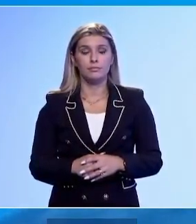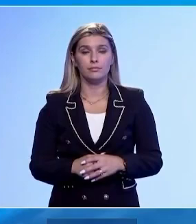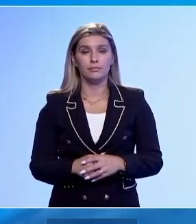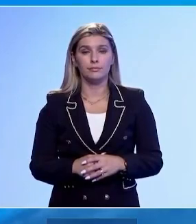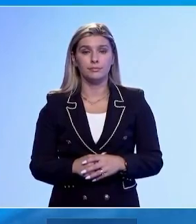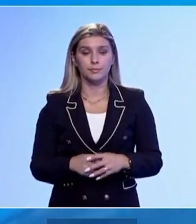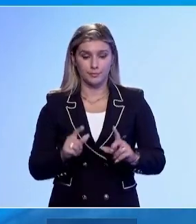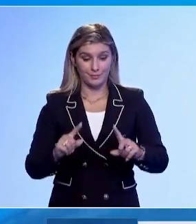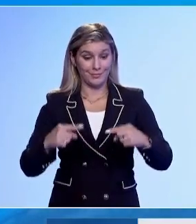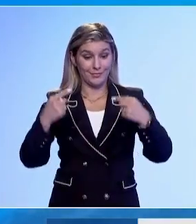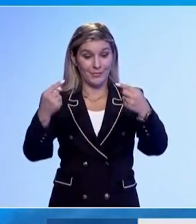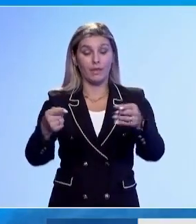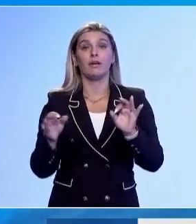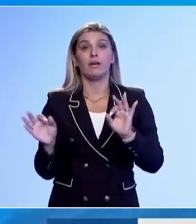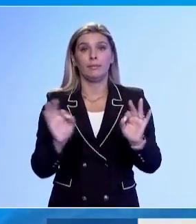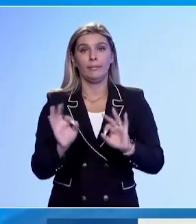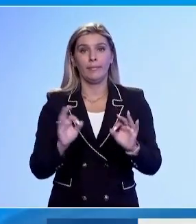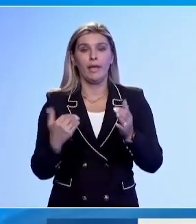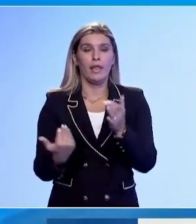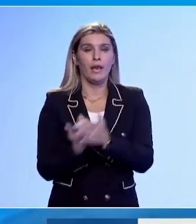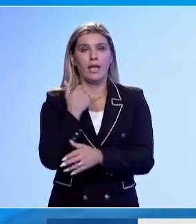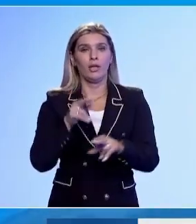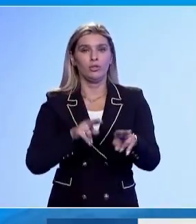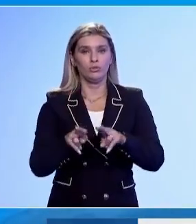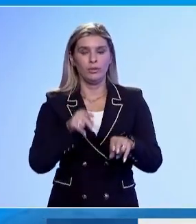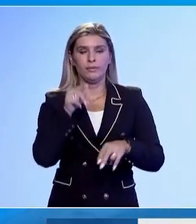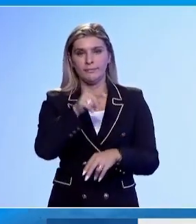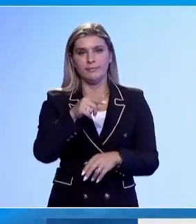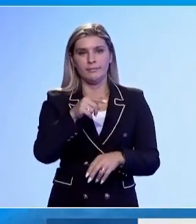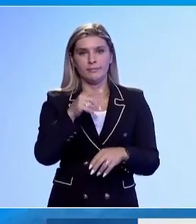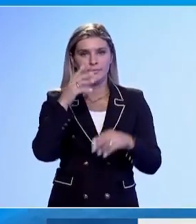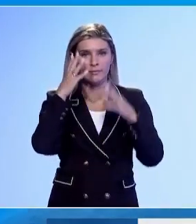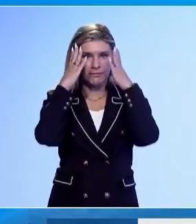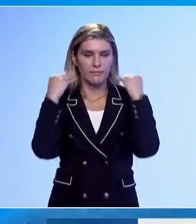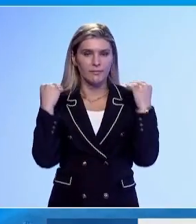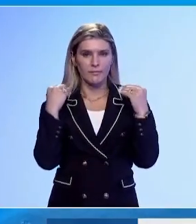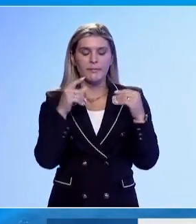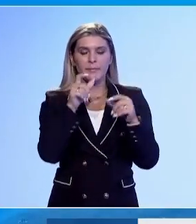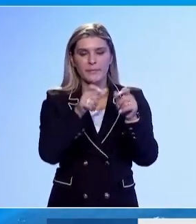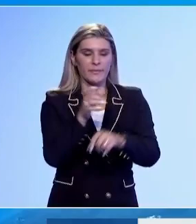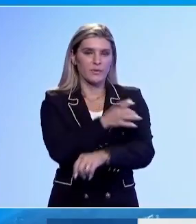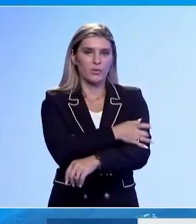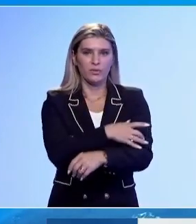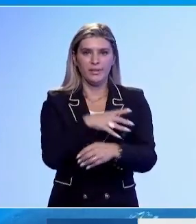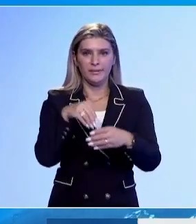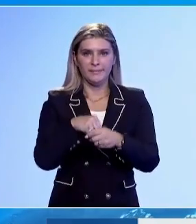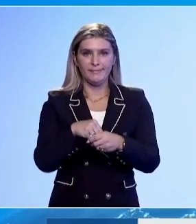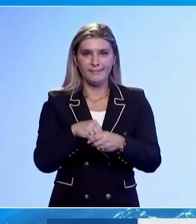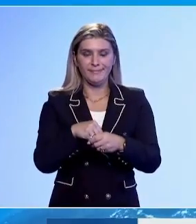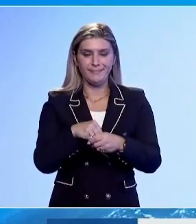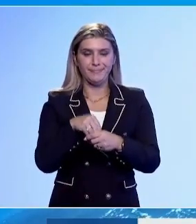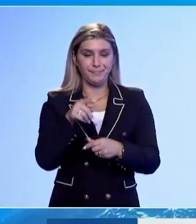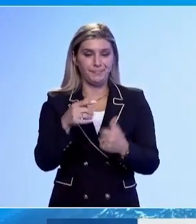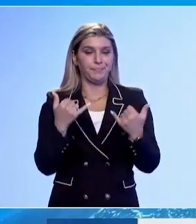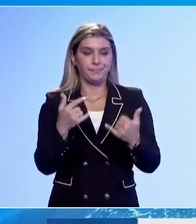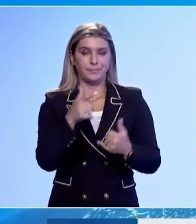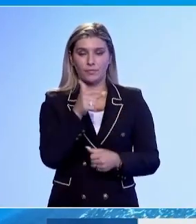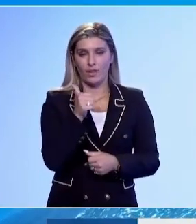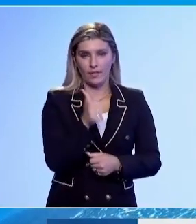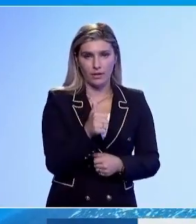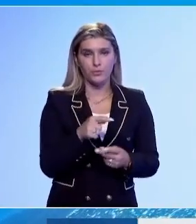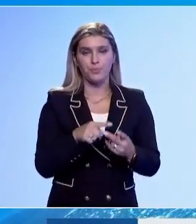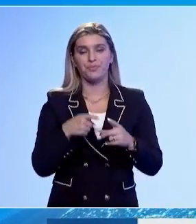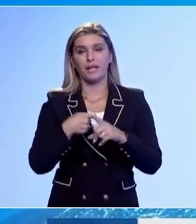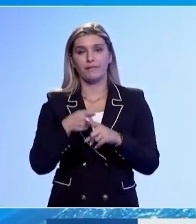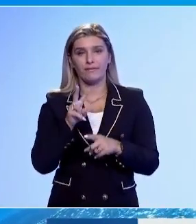Javën e ardhshme pritet të rifiloj gjykimi në Hag në rastin e ishkrerve të ushtrisë qlirimtare të Kosovës, Hashim Thaçi,